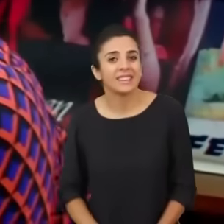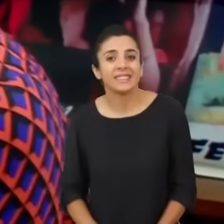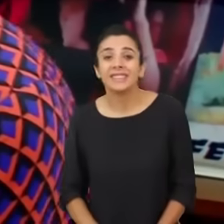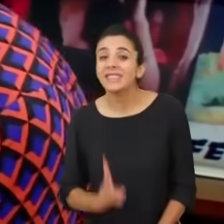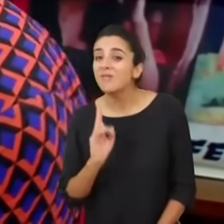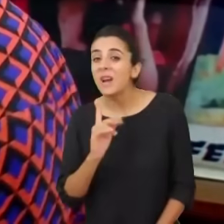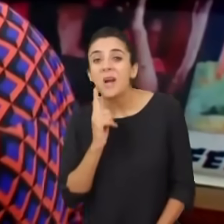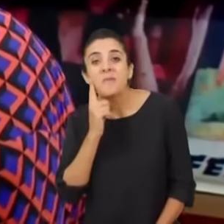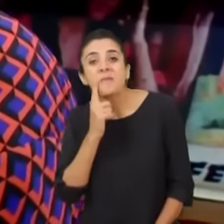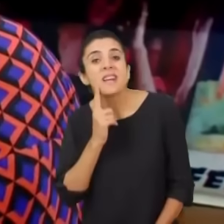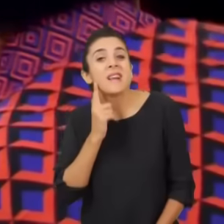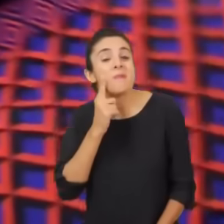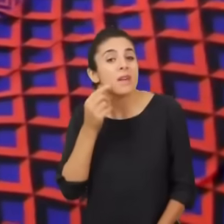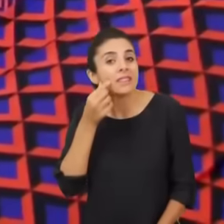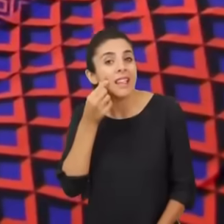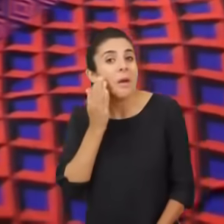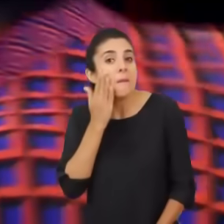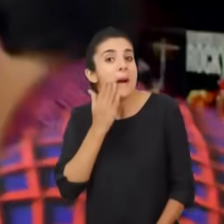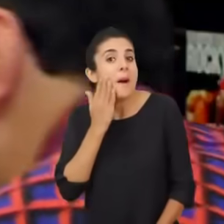...pembiş pembiş yanaklara,